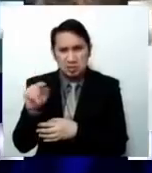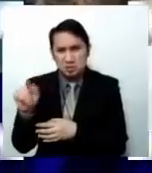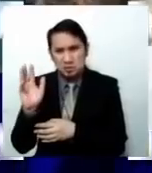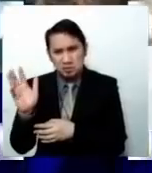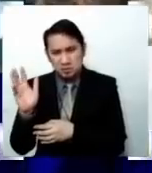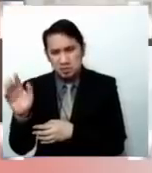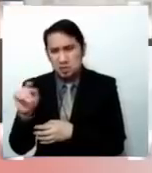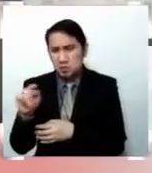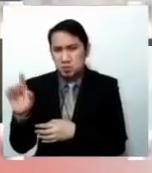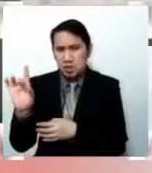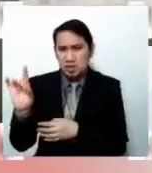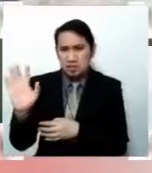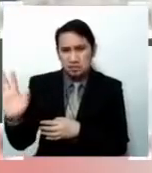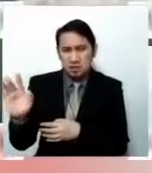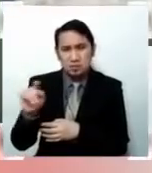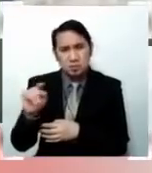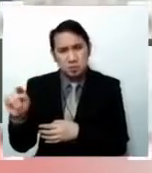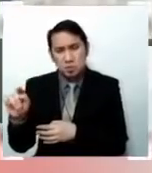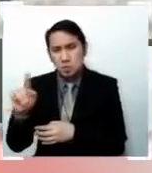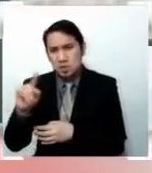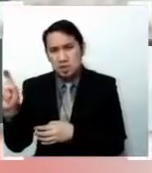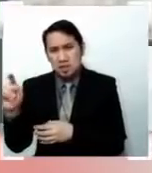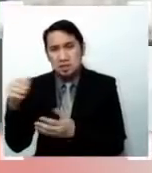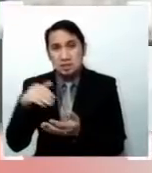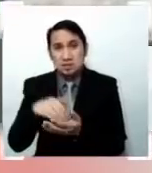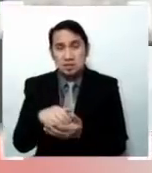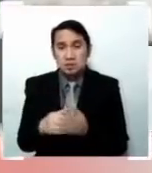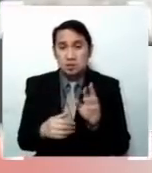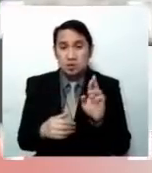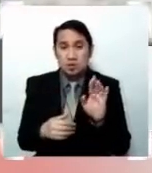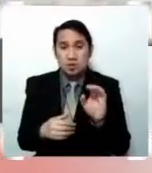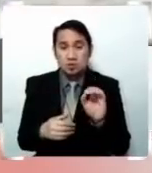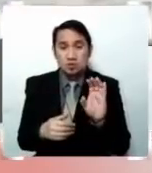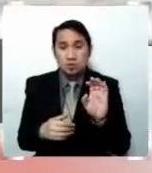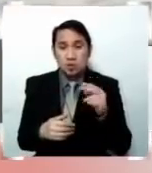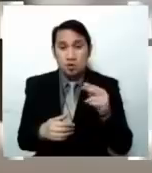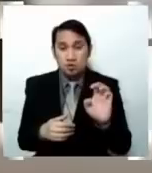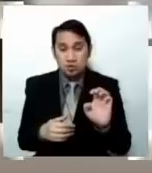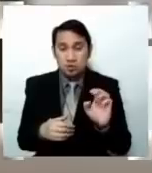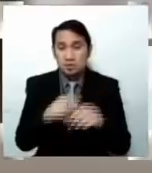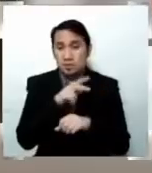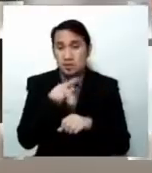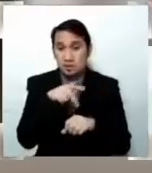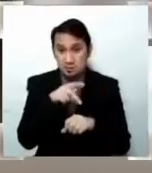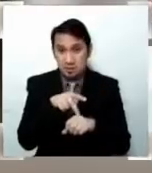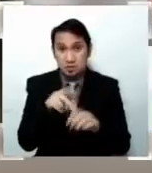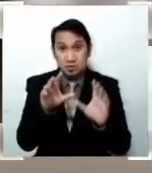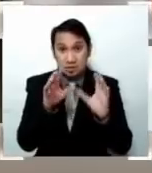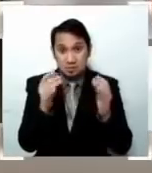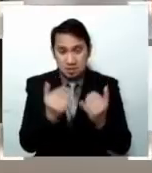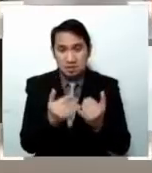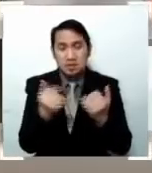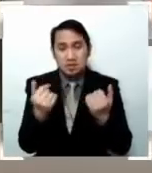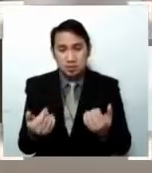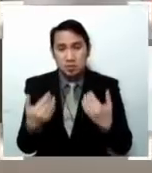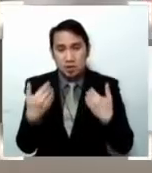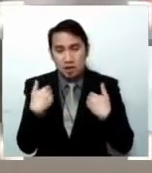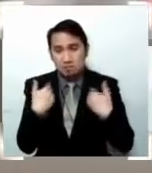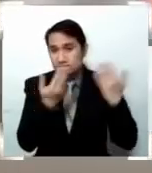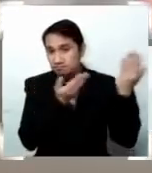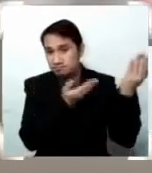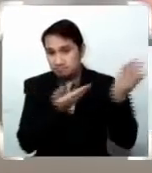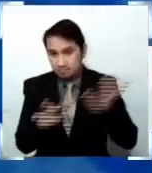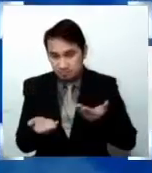per vial, no? Ang Roche Philippines ang may permit galing sa Food and Drug Administration para magpasok ng tocilizumab na gamot para